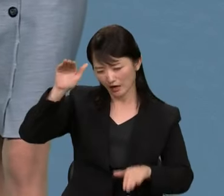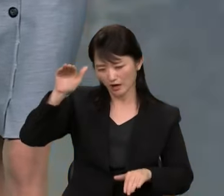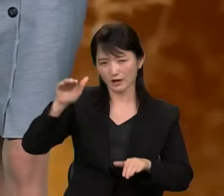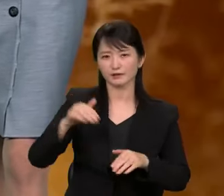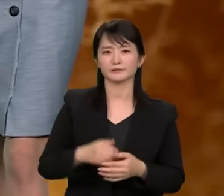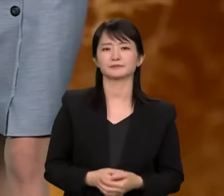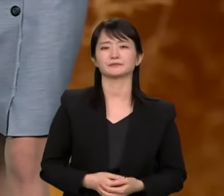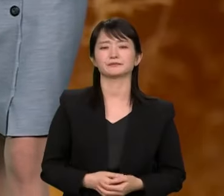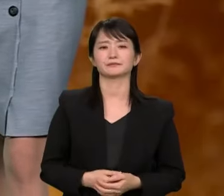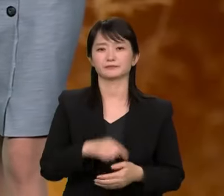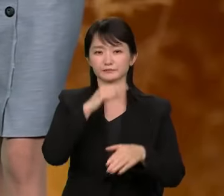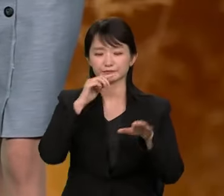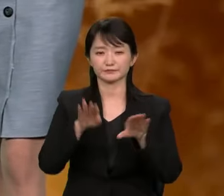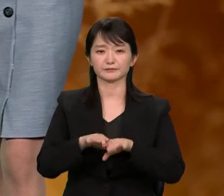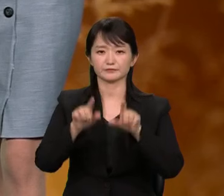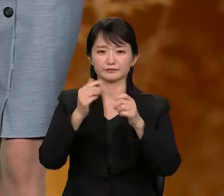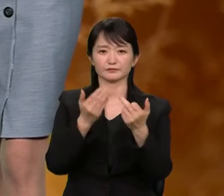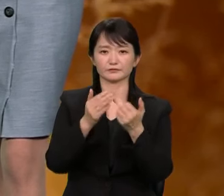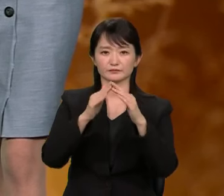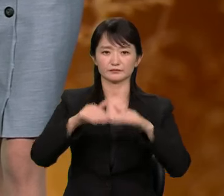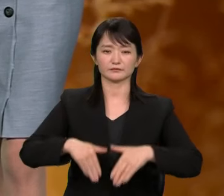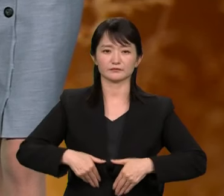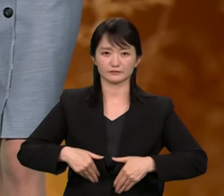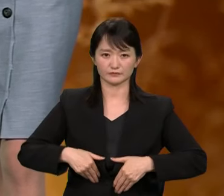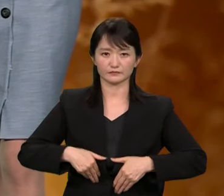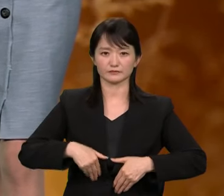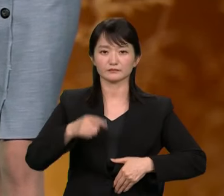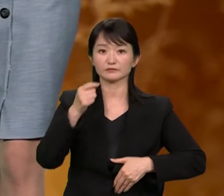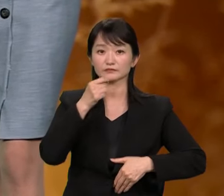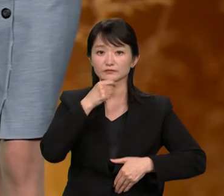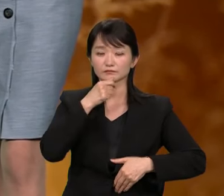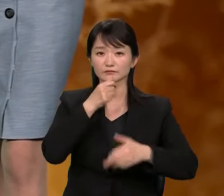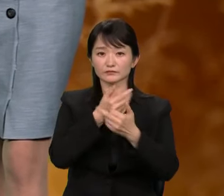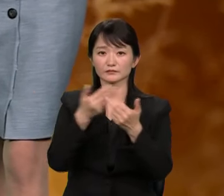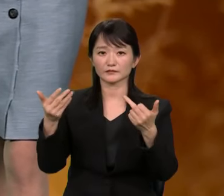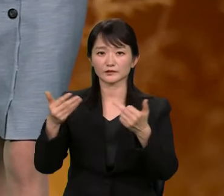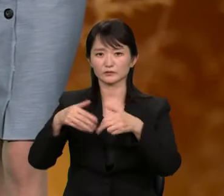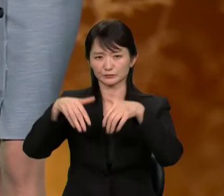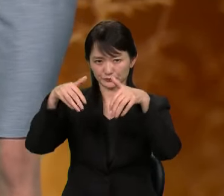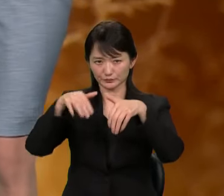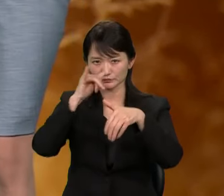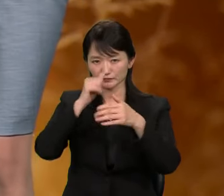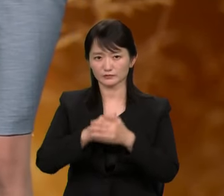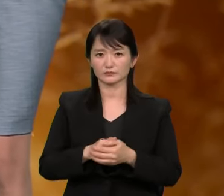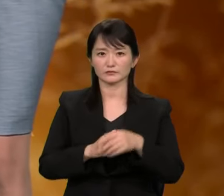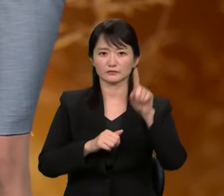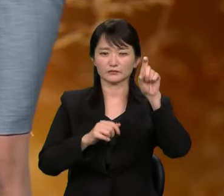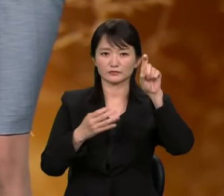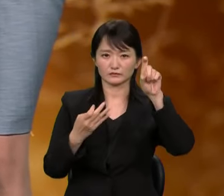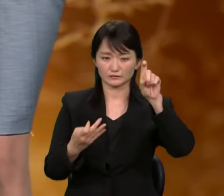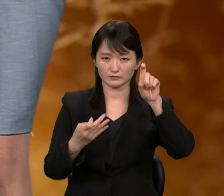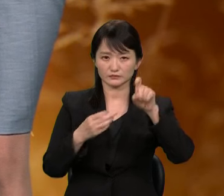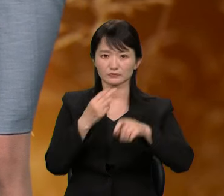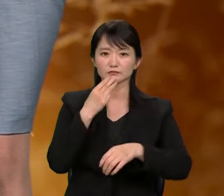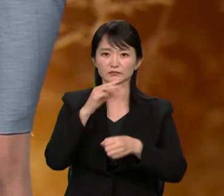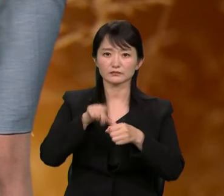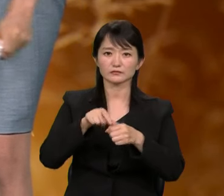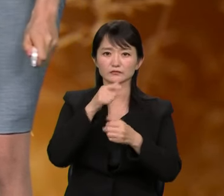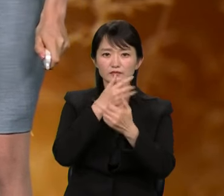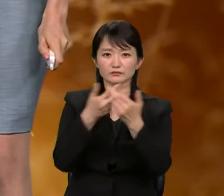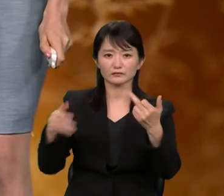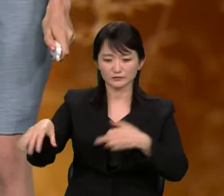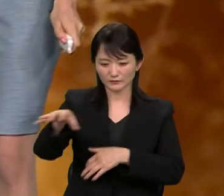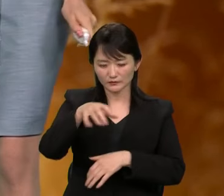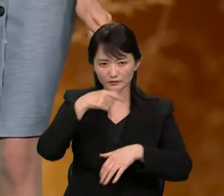크겠습니다. 일요일에는 제주와 전남에, 월요일에는 강원 영동에 비 소식이 있겠고, 수능일에도 수도권과 강원 영서에